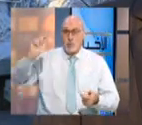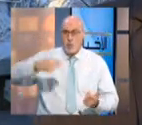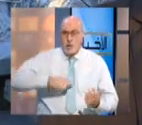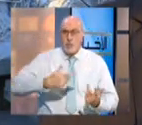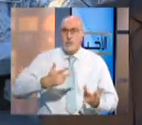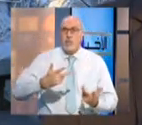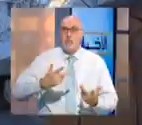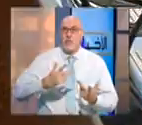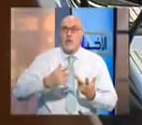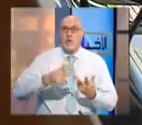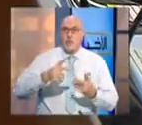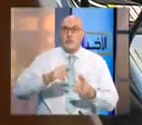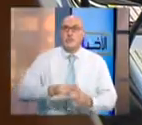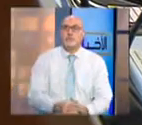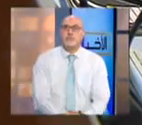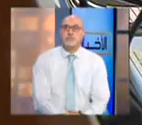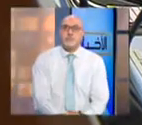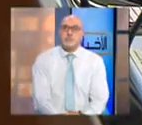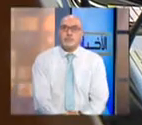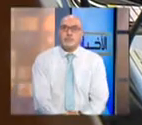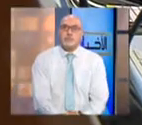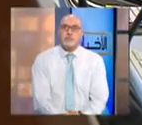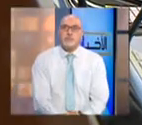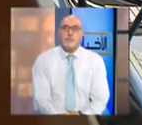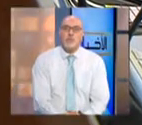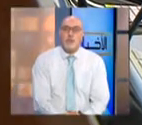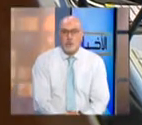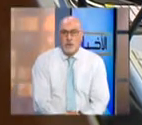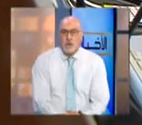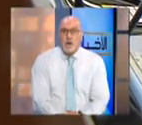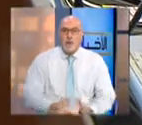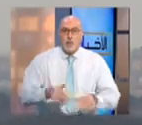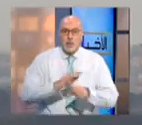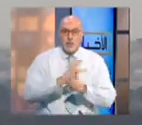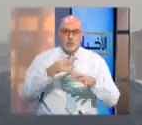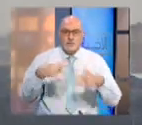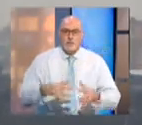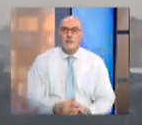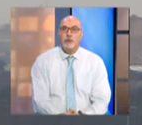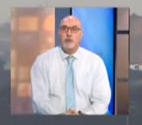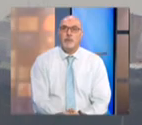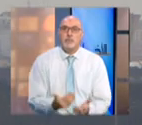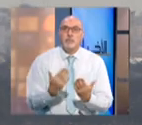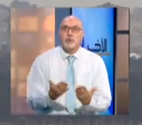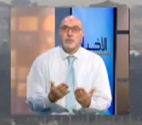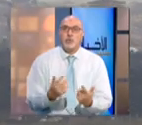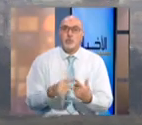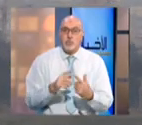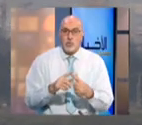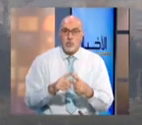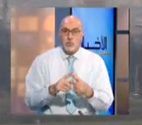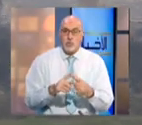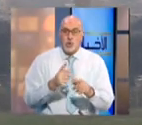التصدير بشحونات كبيرة جدا. ومع انفراج الأوضاع بعد جائحة كورونا يرجع الوضع إلى ما كان عليه